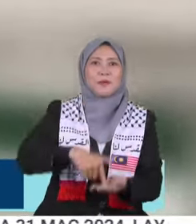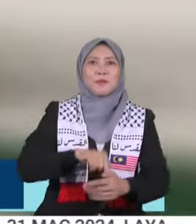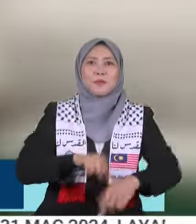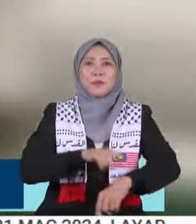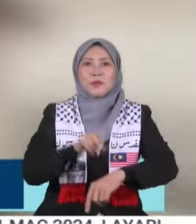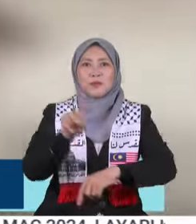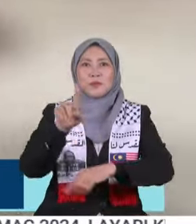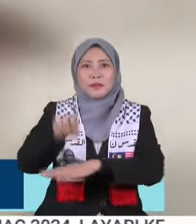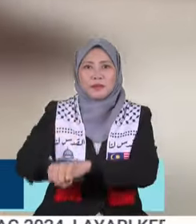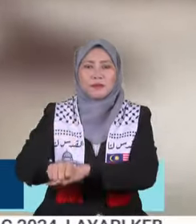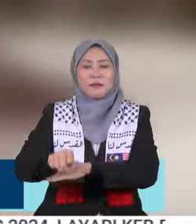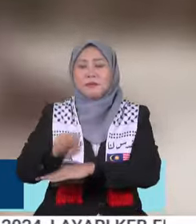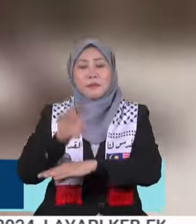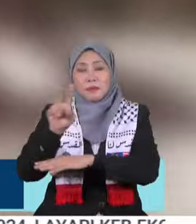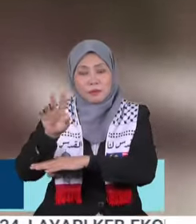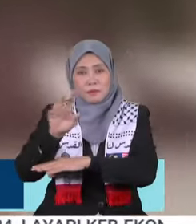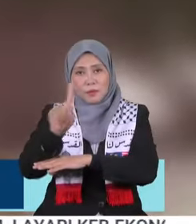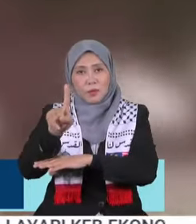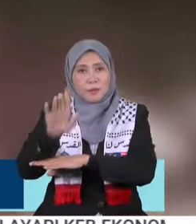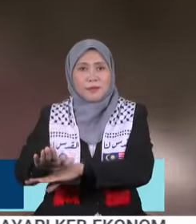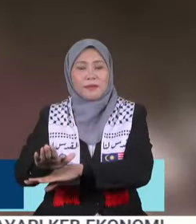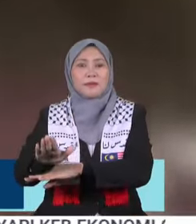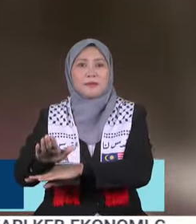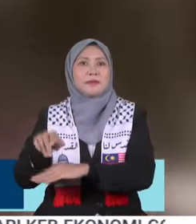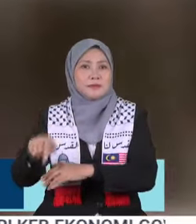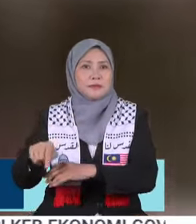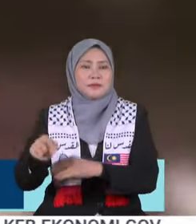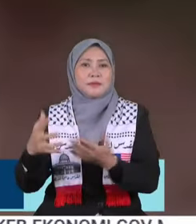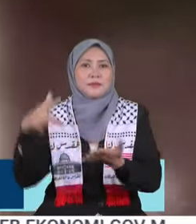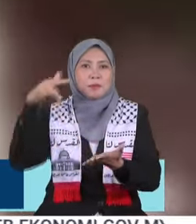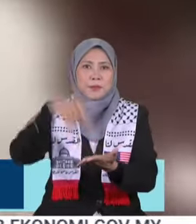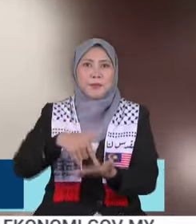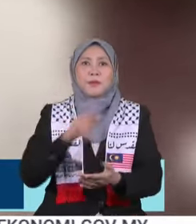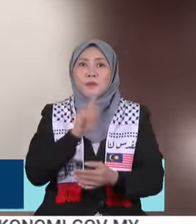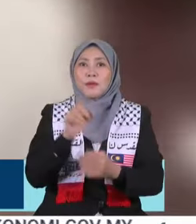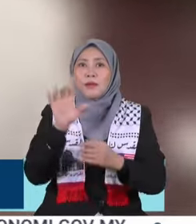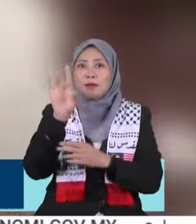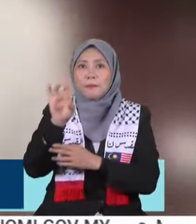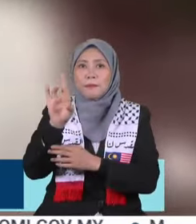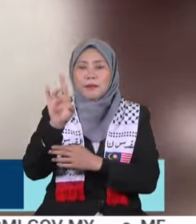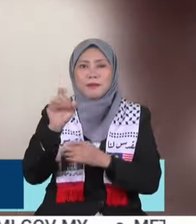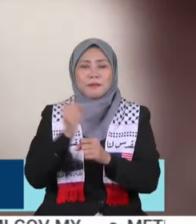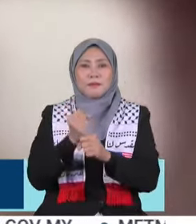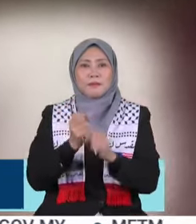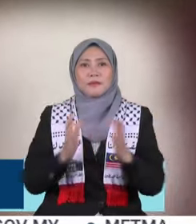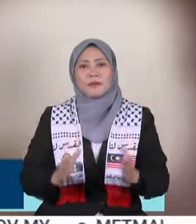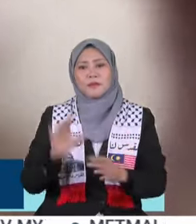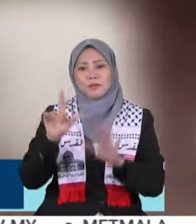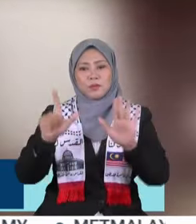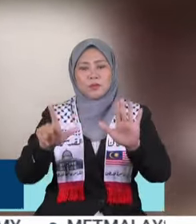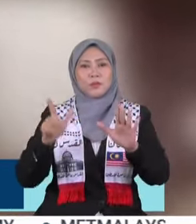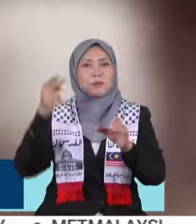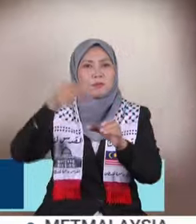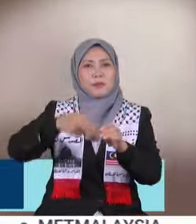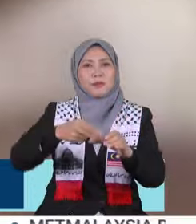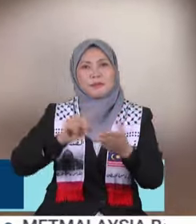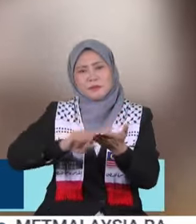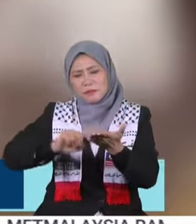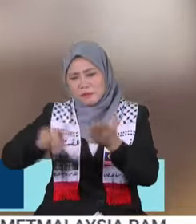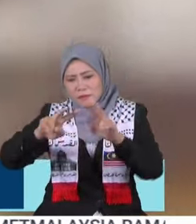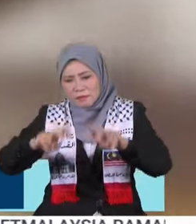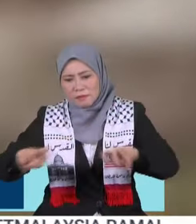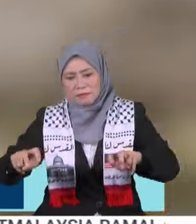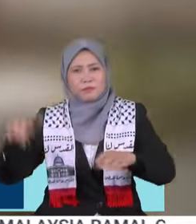1 petang waktu tempatan. Kementerian Pertahanan Rusia berkata pesawat membawa 8 anak kapal dan 7 penumpang. Siasatan awal